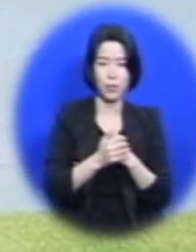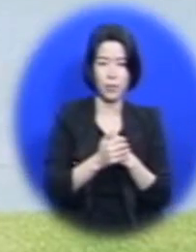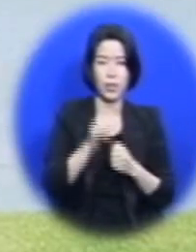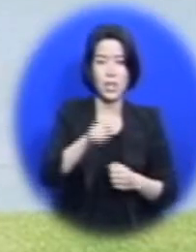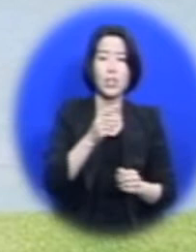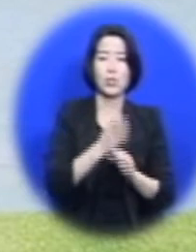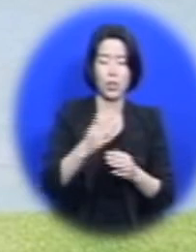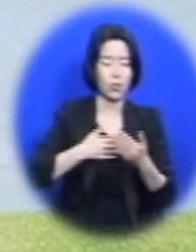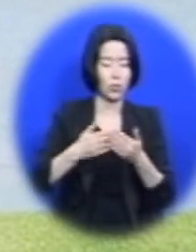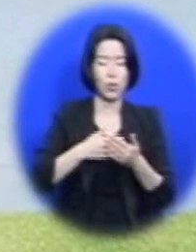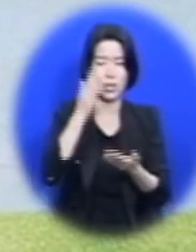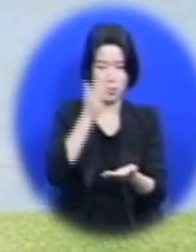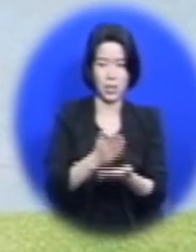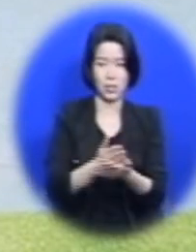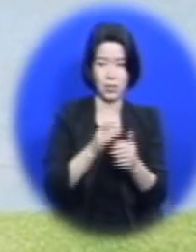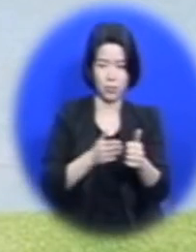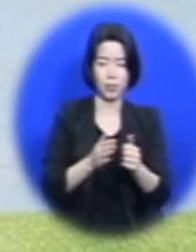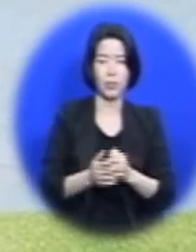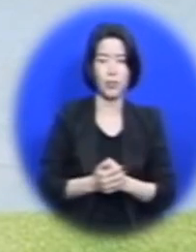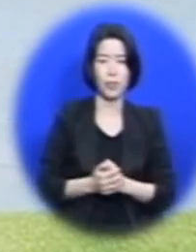그런 가운데도 두려워하지 마시기